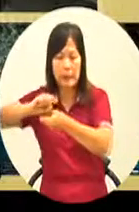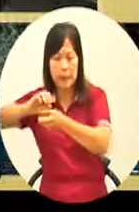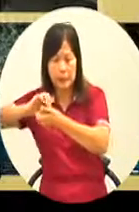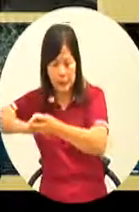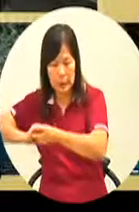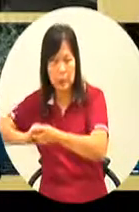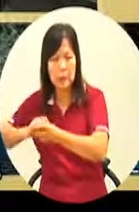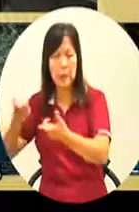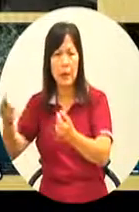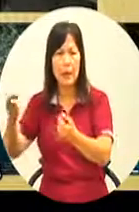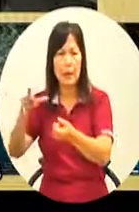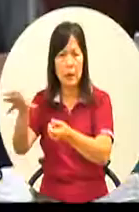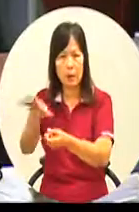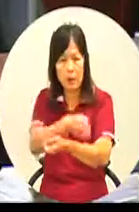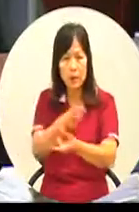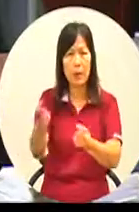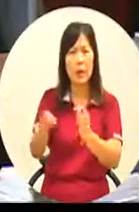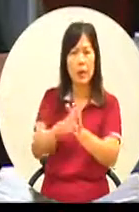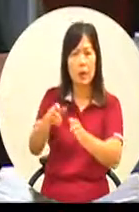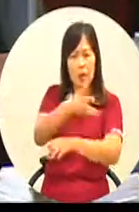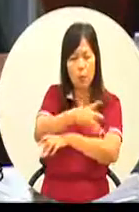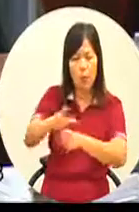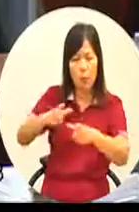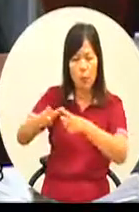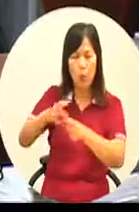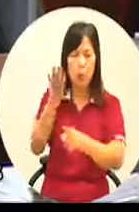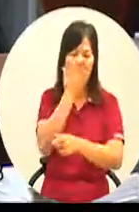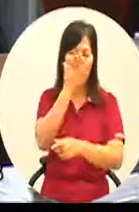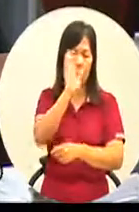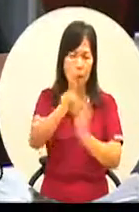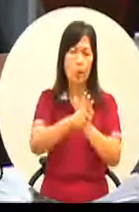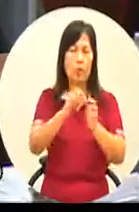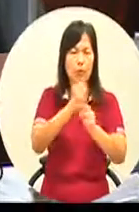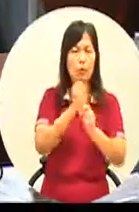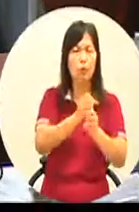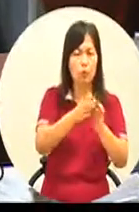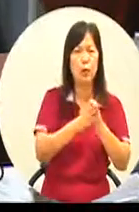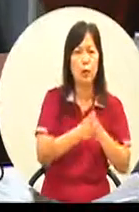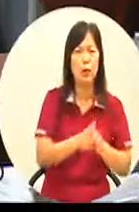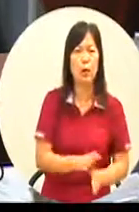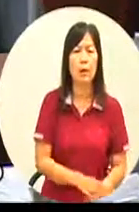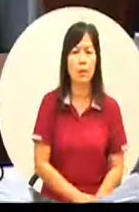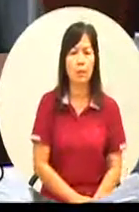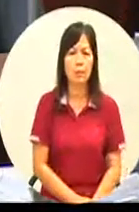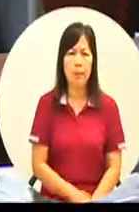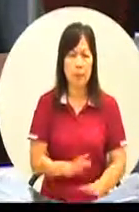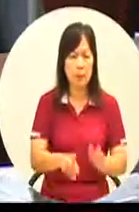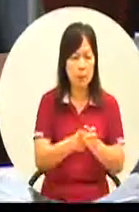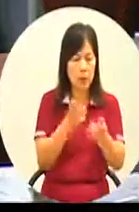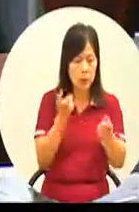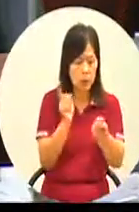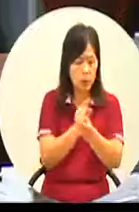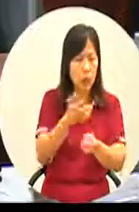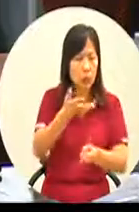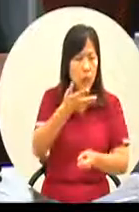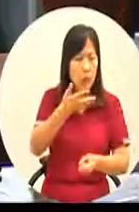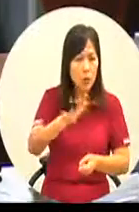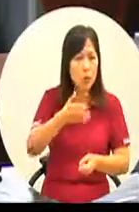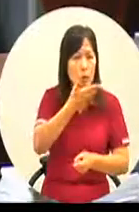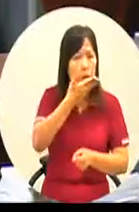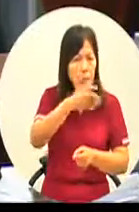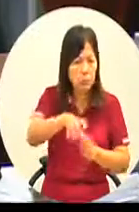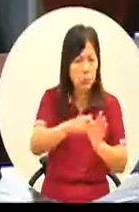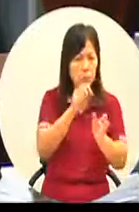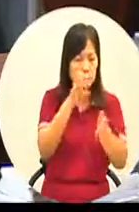埕遐个海岸公园做甲足水啊，一定爱做遮个工课。啊，所以伫遮目前嘛是水利局在哦针对这个工